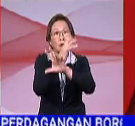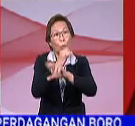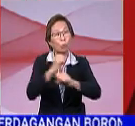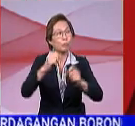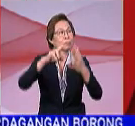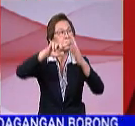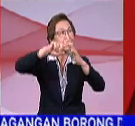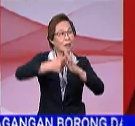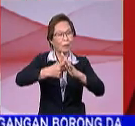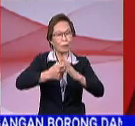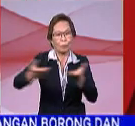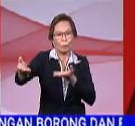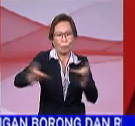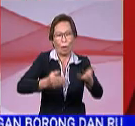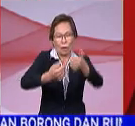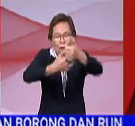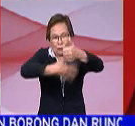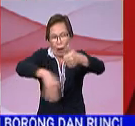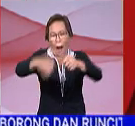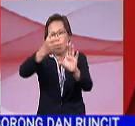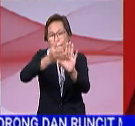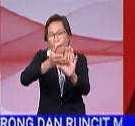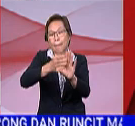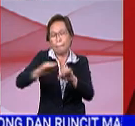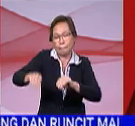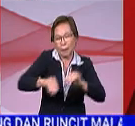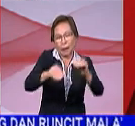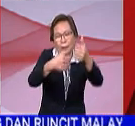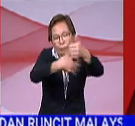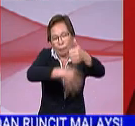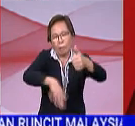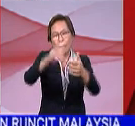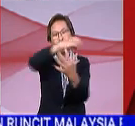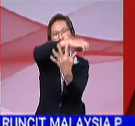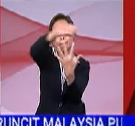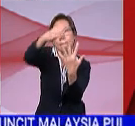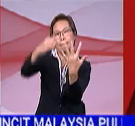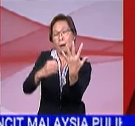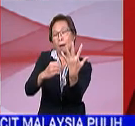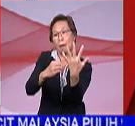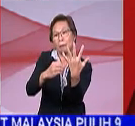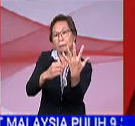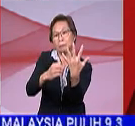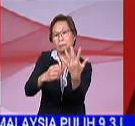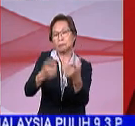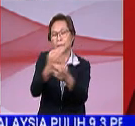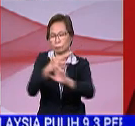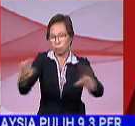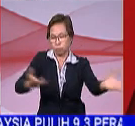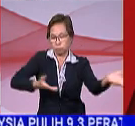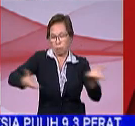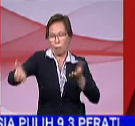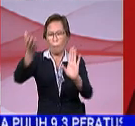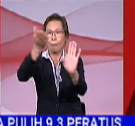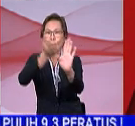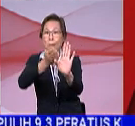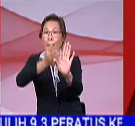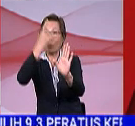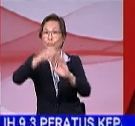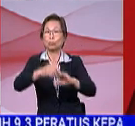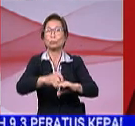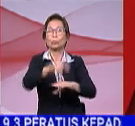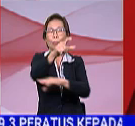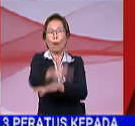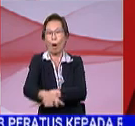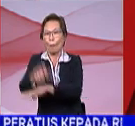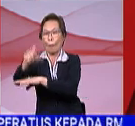melancarkan Perkhidmatan Cawangan Bank Bergerak CBB, Bank Simpanan Nasional BSN yang menyediakan perkhidmatan perbankan untuk pelanggan